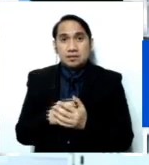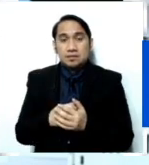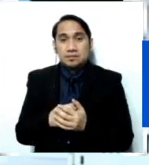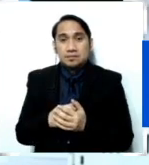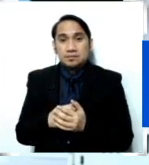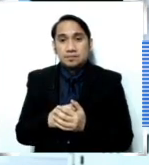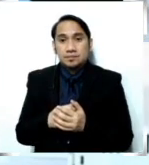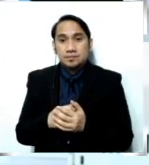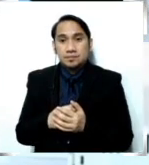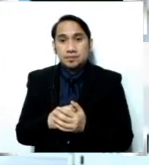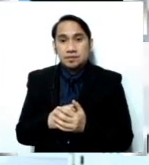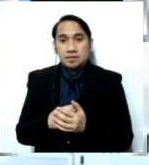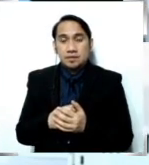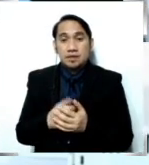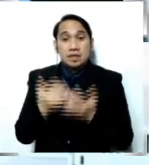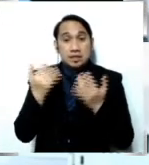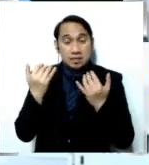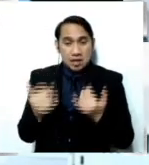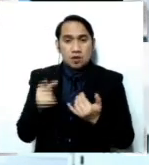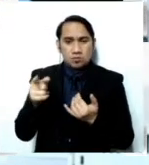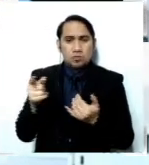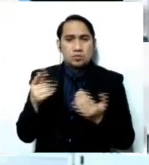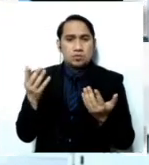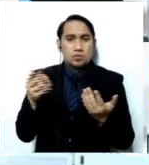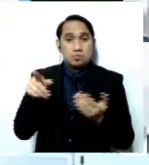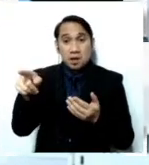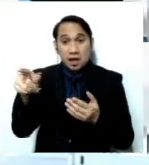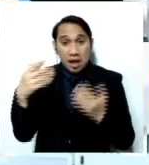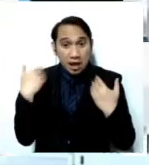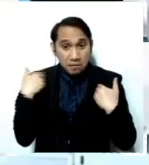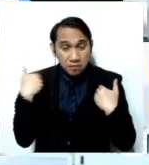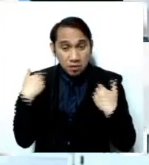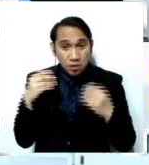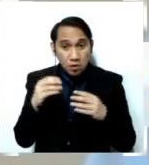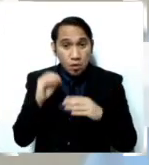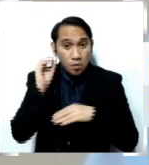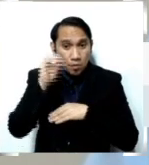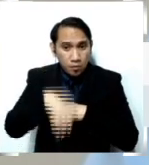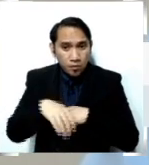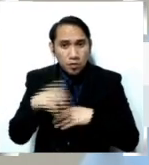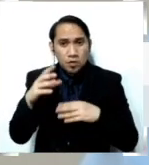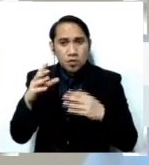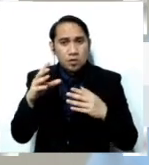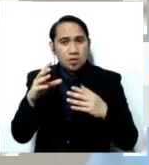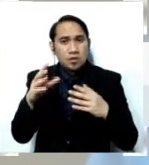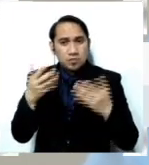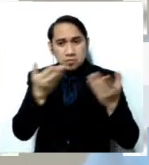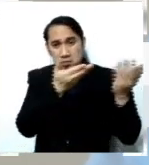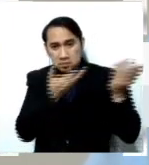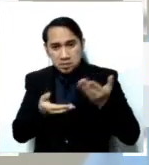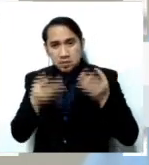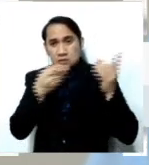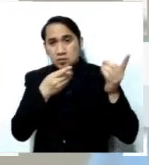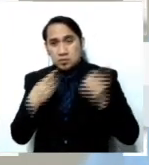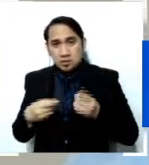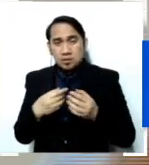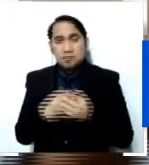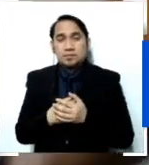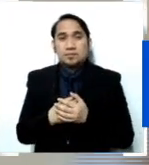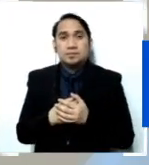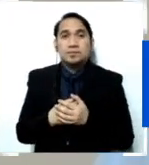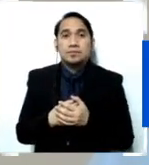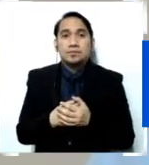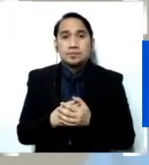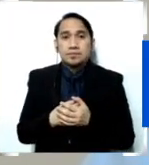para yung mga excess po ng mga countries po nito ay magkaroon po rin po tayo. Ang kaso lang, we can't